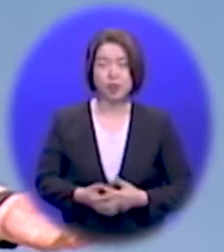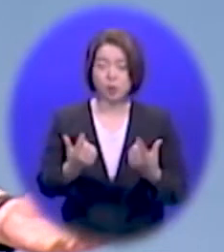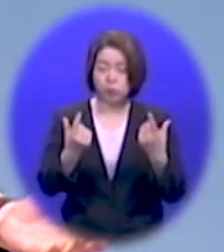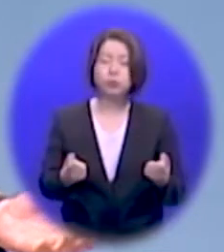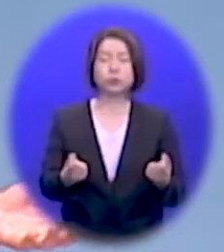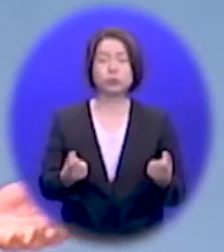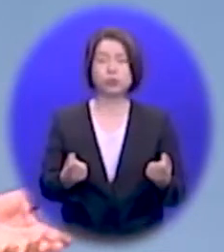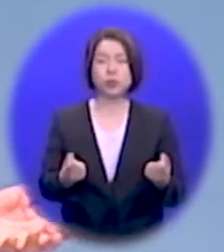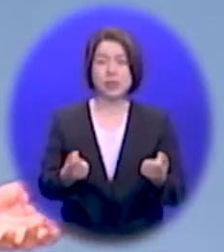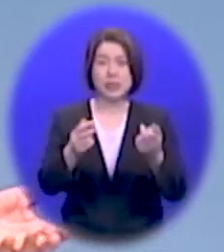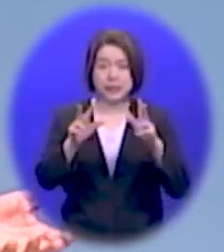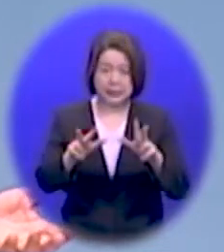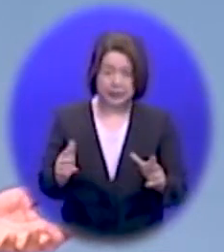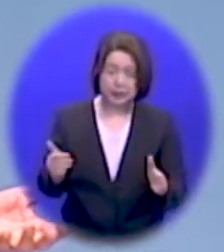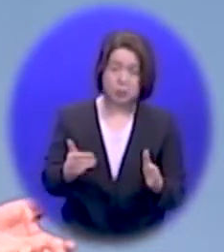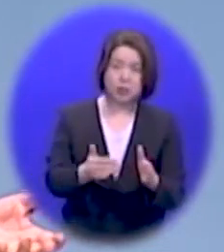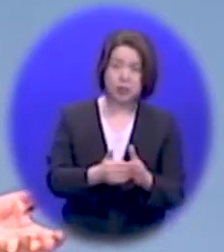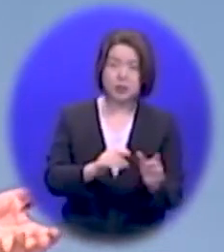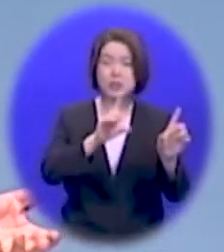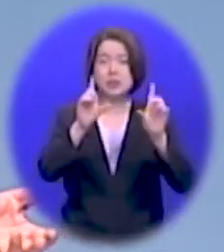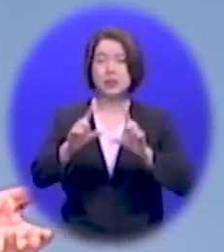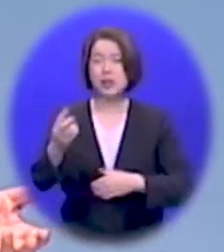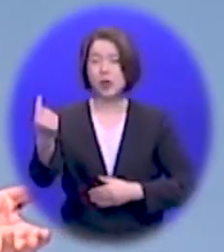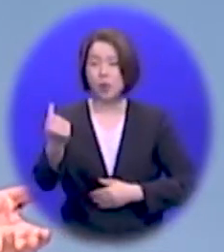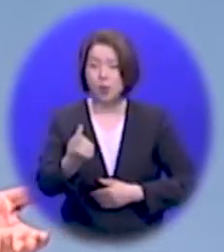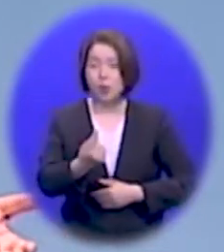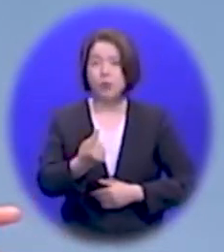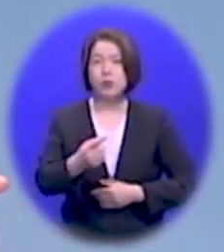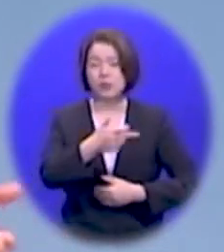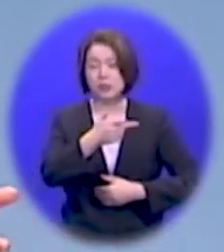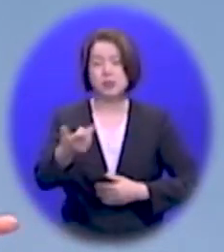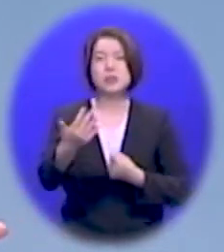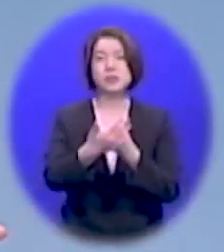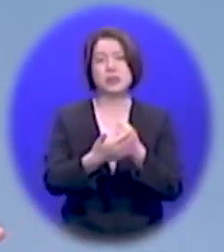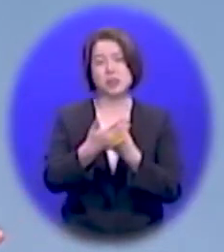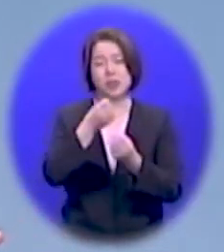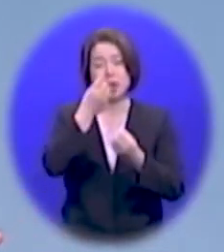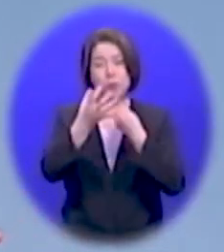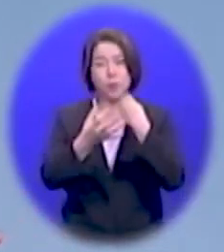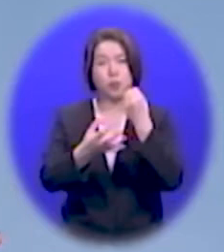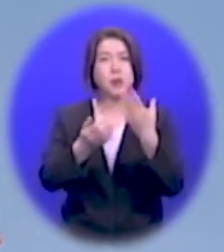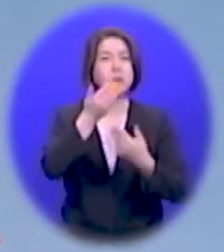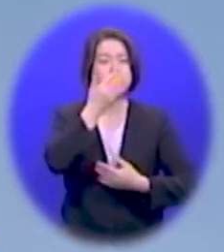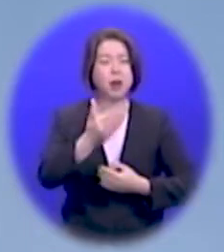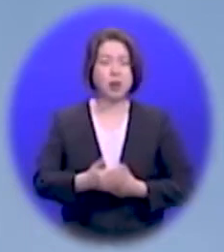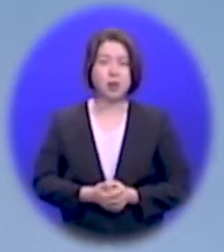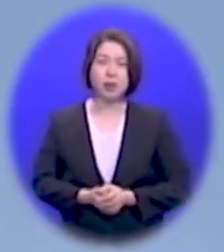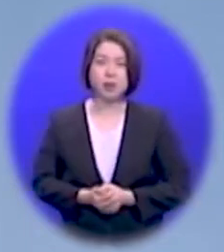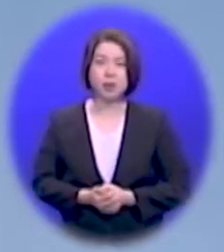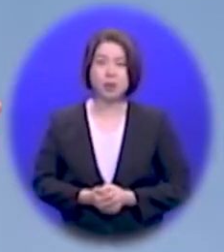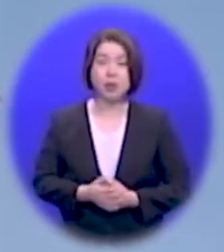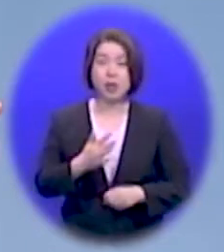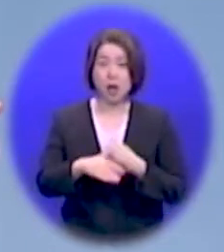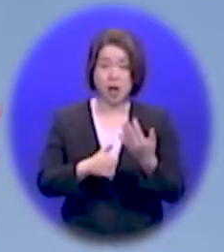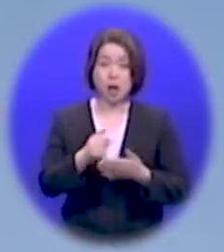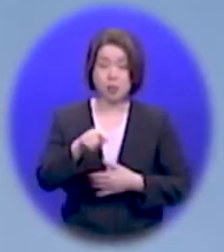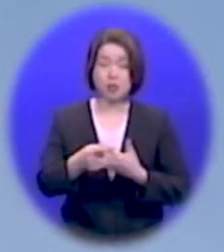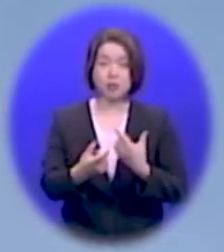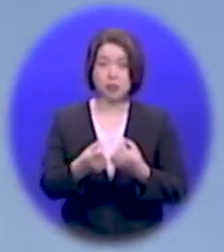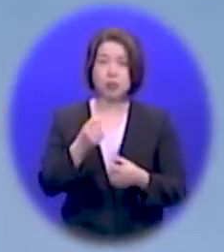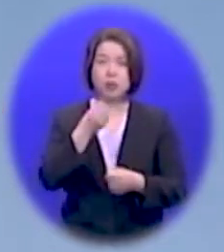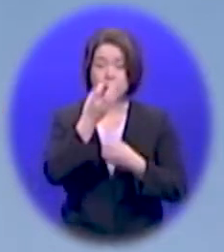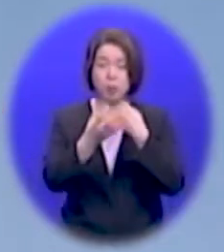같아요 지금까지 지내온 것 주의 크신 은혜라 그렇게 고백하게 됩니다 하나님이 그렇게 고백하게